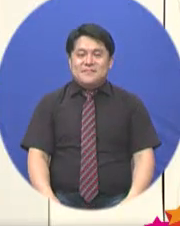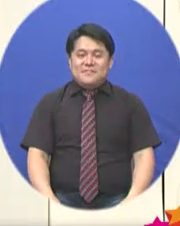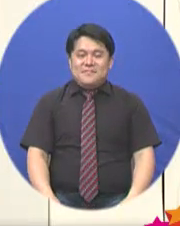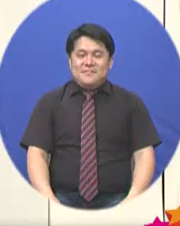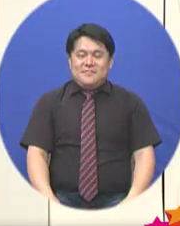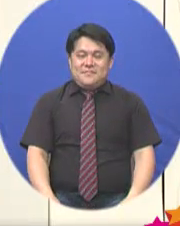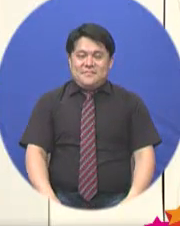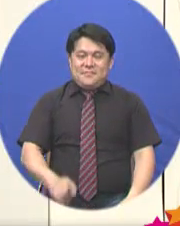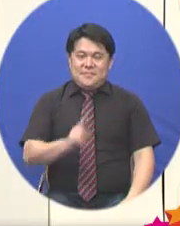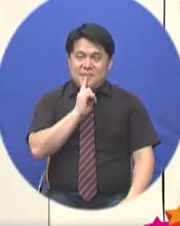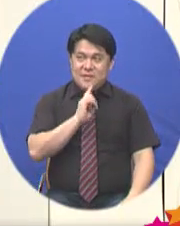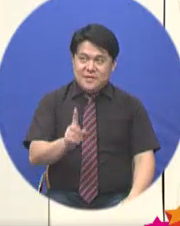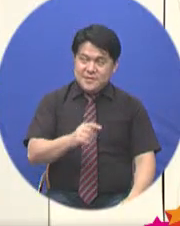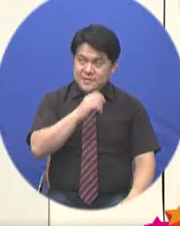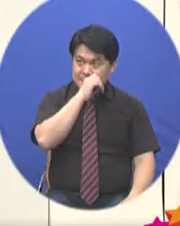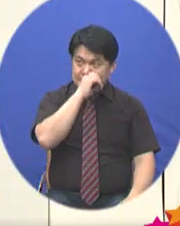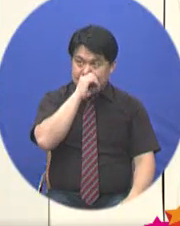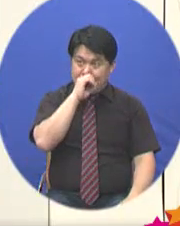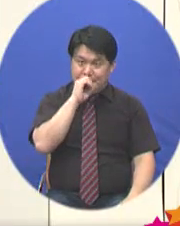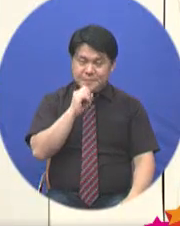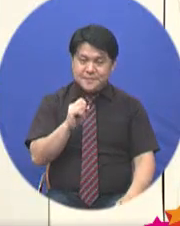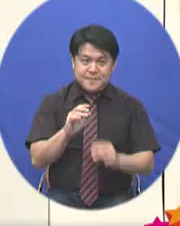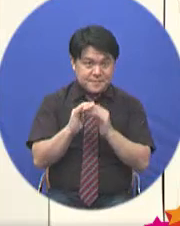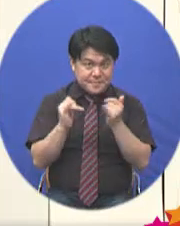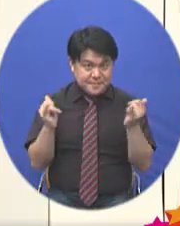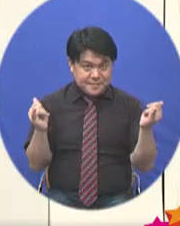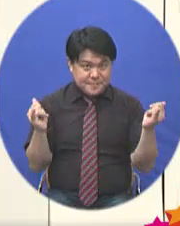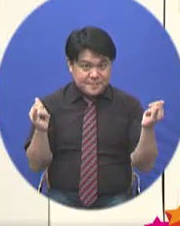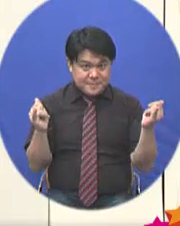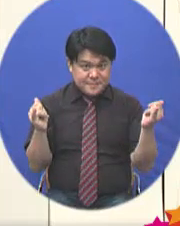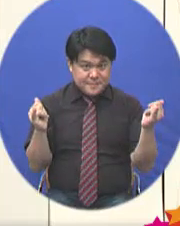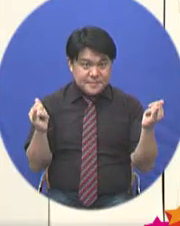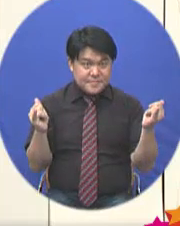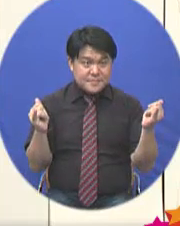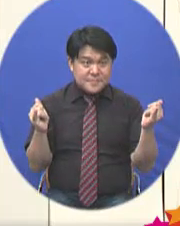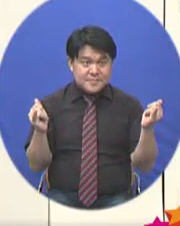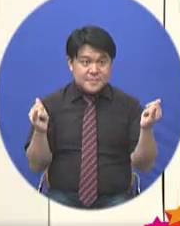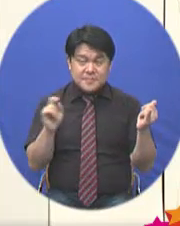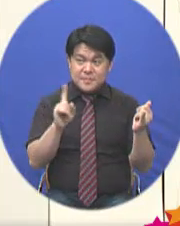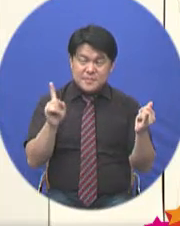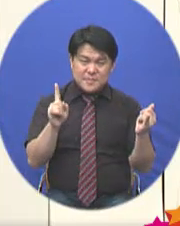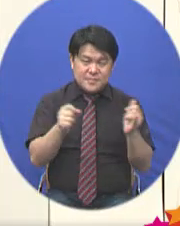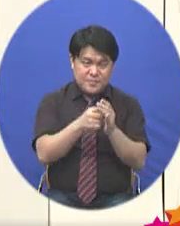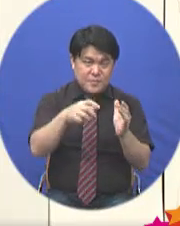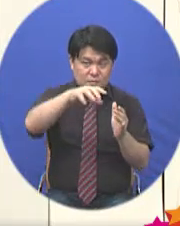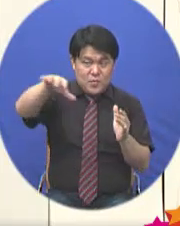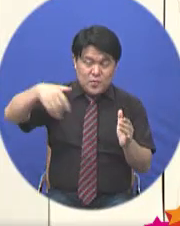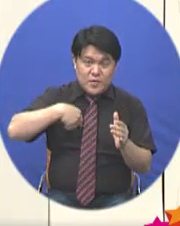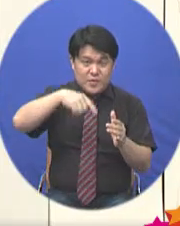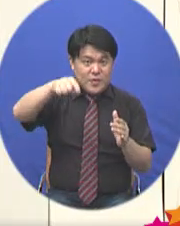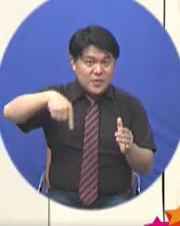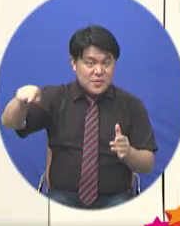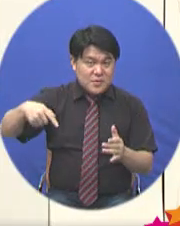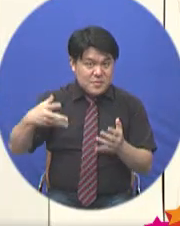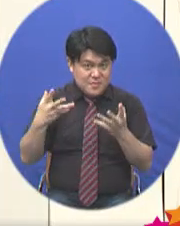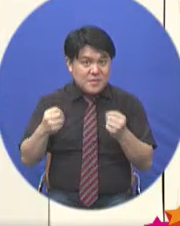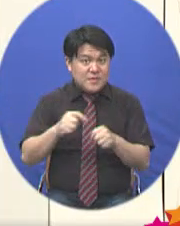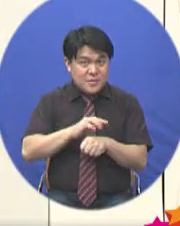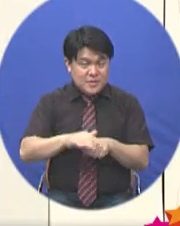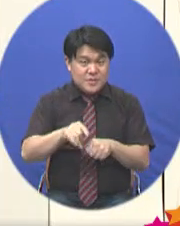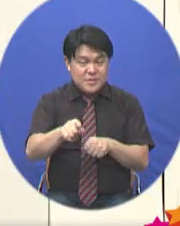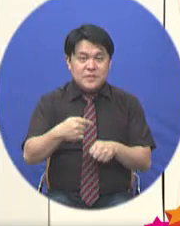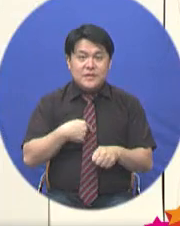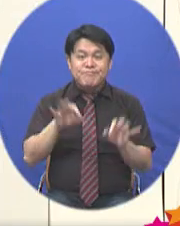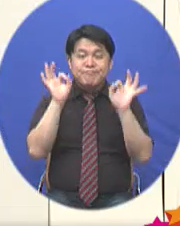그러니까 뭐지 뭐라 그럴까 그 대중적인 그런 데를 많이 다녀보셨나봐. 예, 저는 부끄럼 같은 건 안 타요.